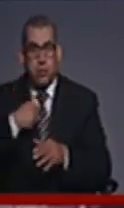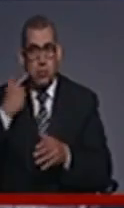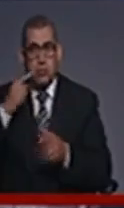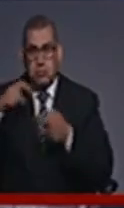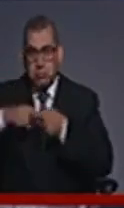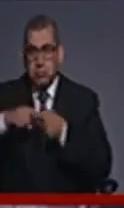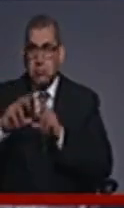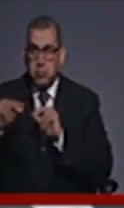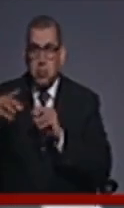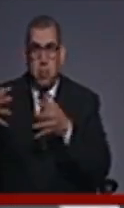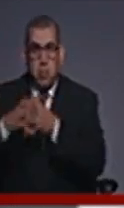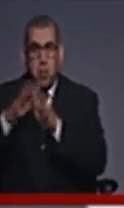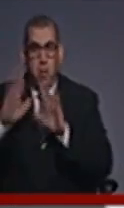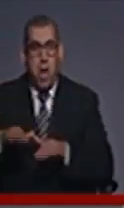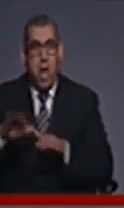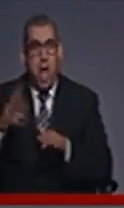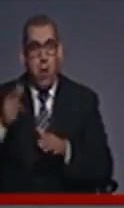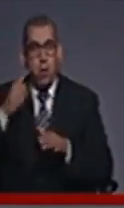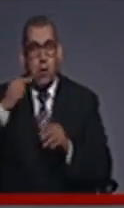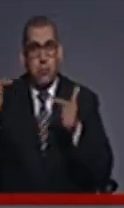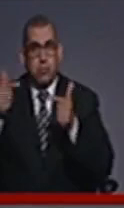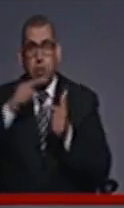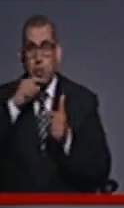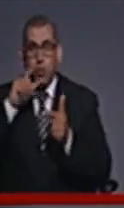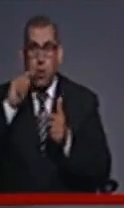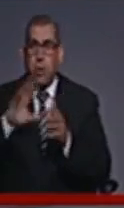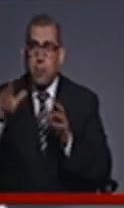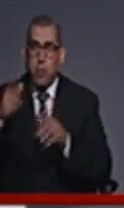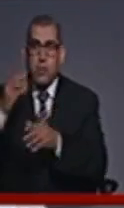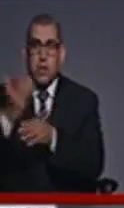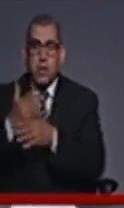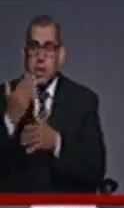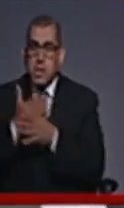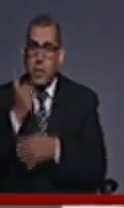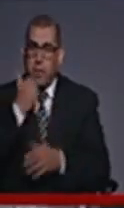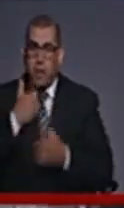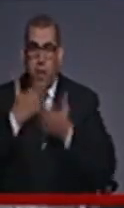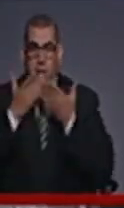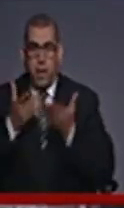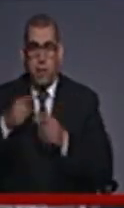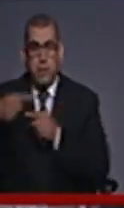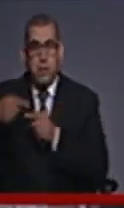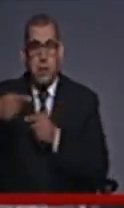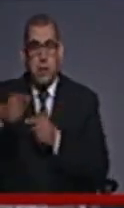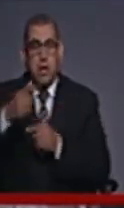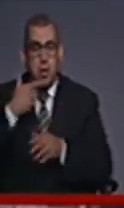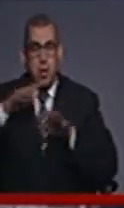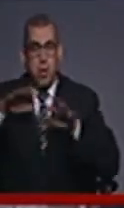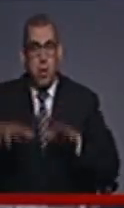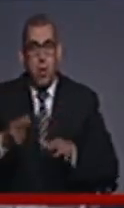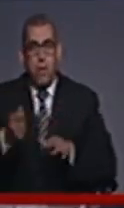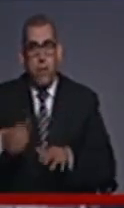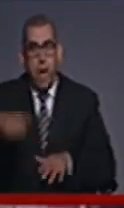او باخر، او الازمة الروسية الاوكرانية وبرضه وتأثيرها على الاسعار